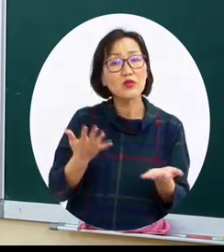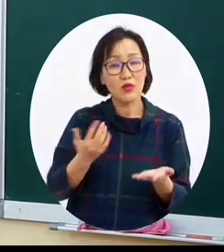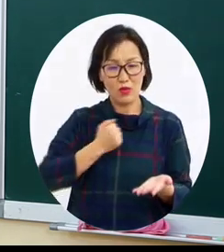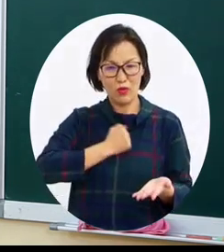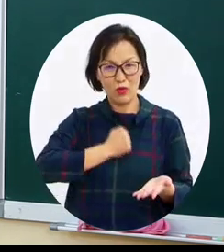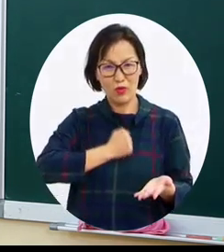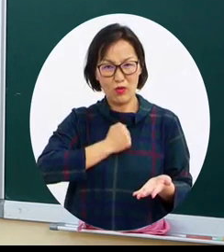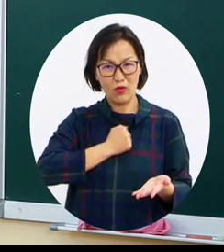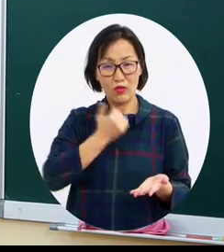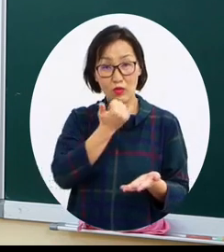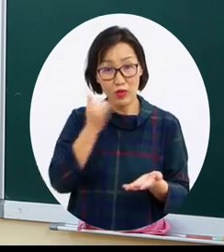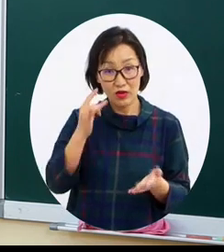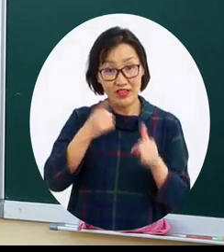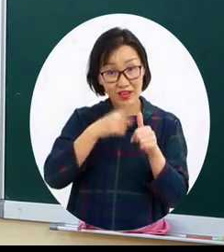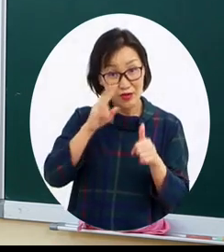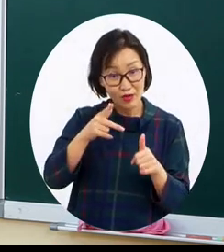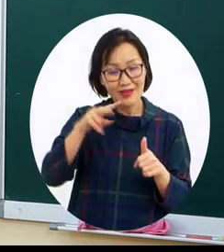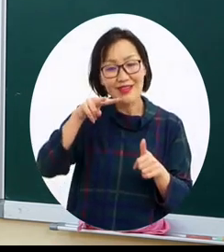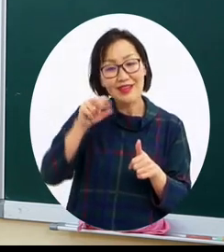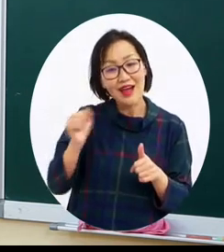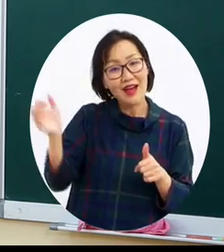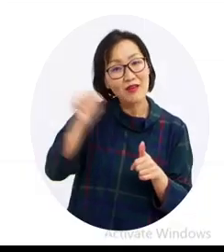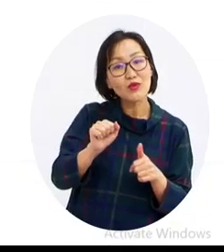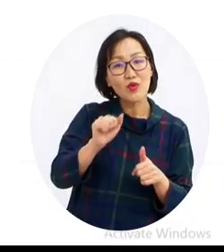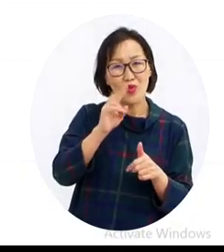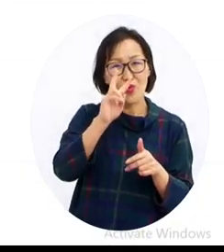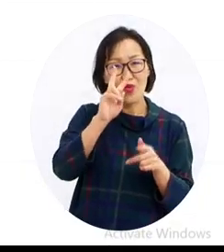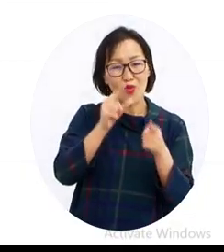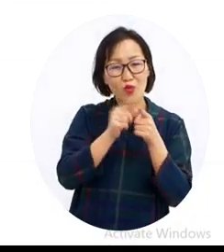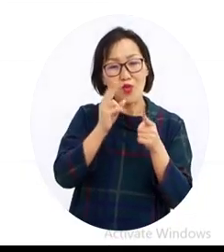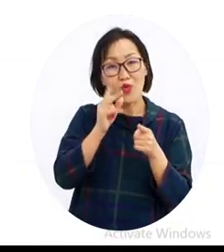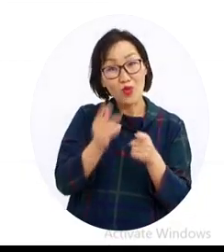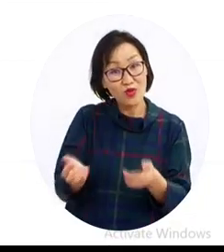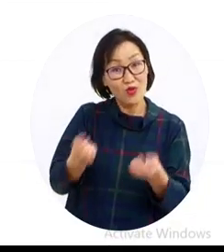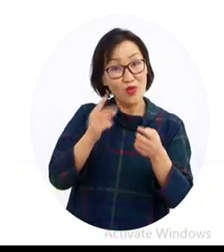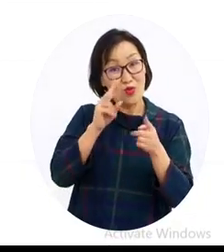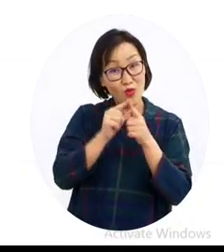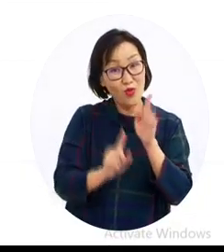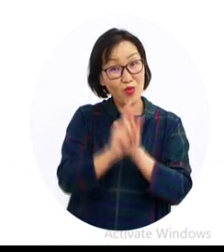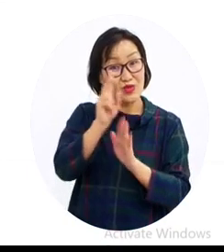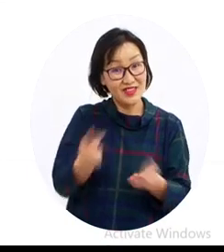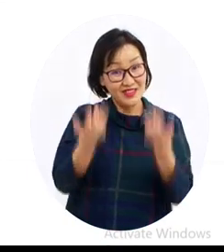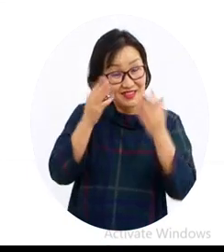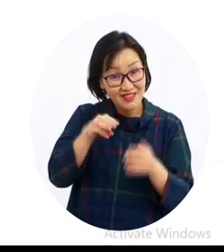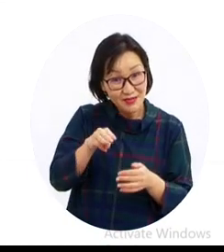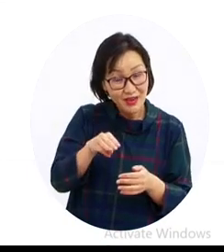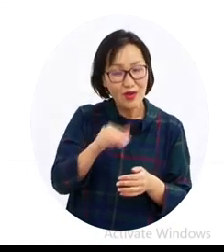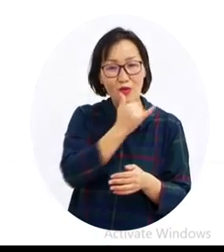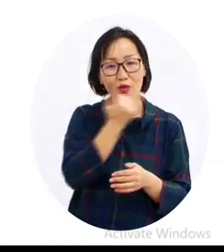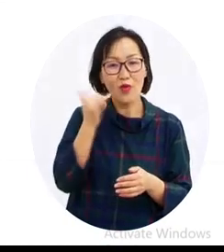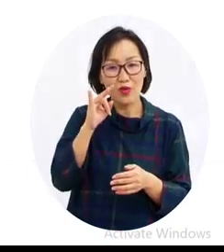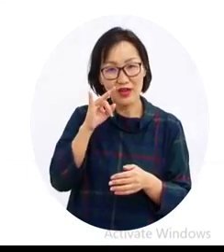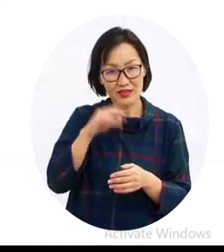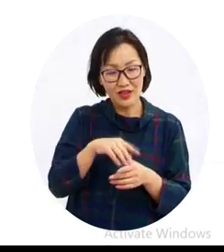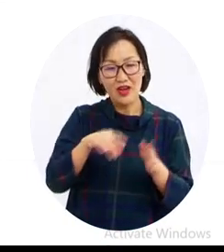гэдэг үгээ язгаар дөр үйл үг үсгэх ил даврыг залгасан байна тийм ээ За энэ тохиолдолд хэрвээ 7 буюу ихшил